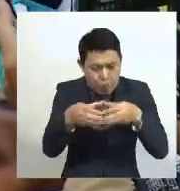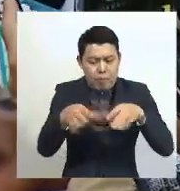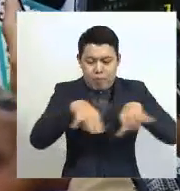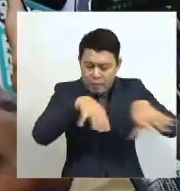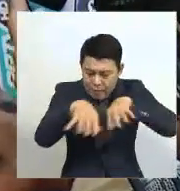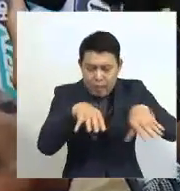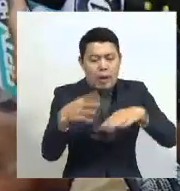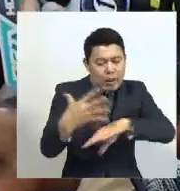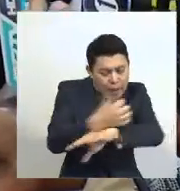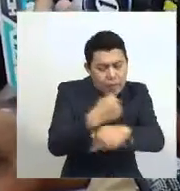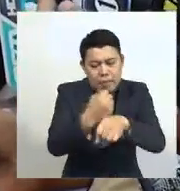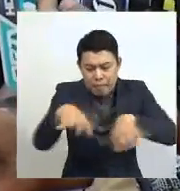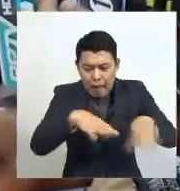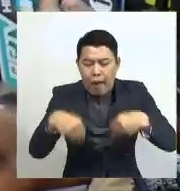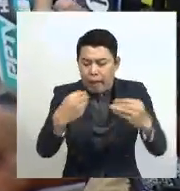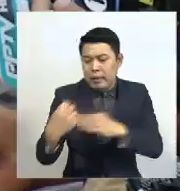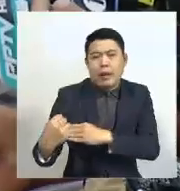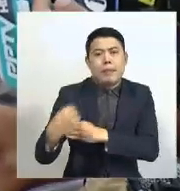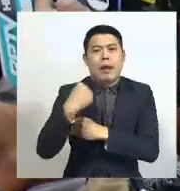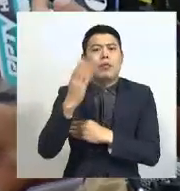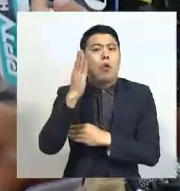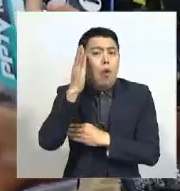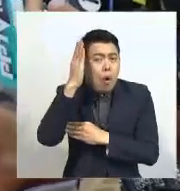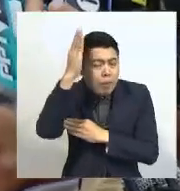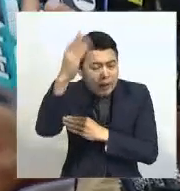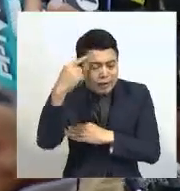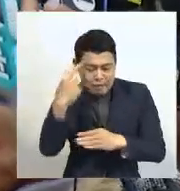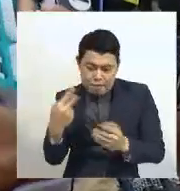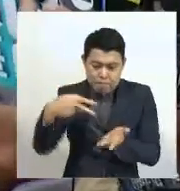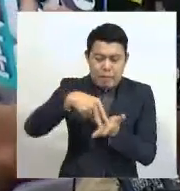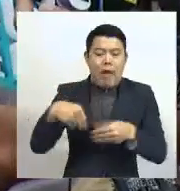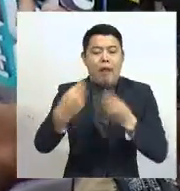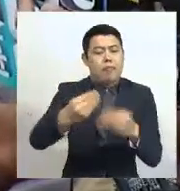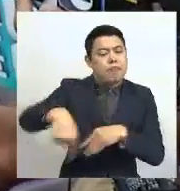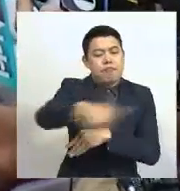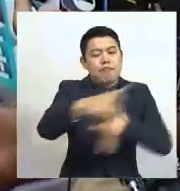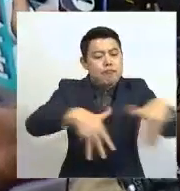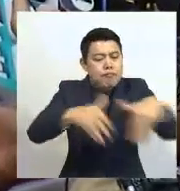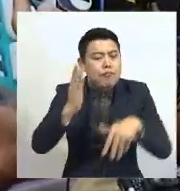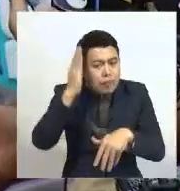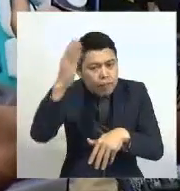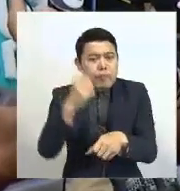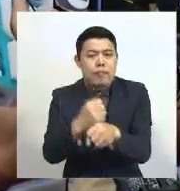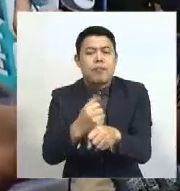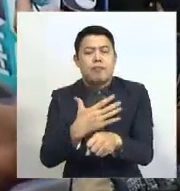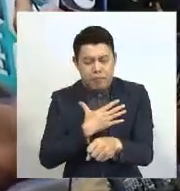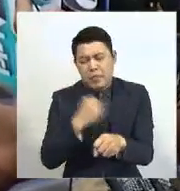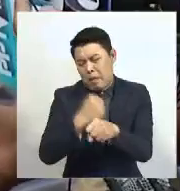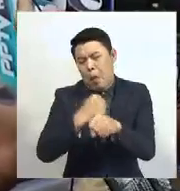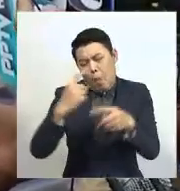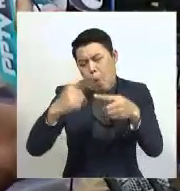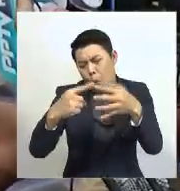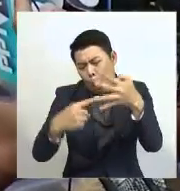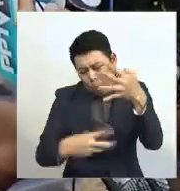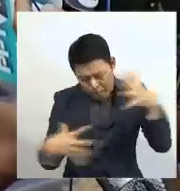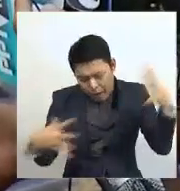คเพื่อที่จะทำให้พรรคเข้มแข็งขึ้นเพื่อเป็นหลักยืนให้กับประชาชนในอนาคตดังนั้นยังมีงานอีกเยอะที่ต้อง